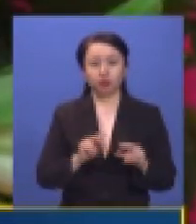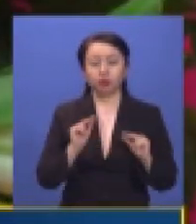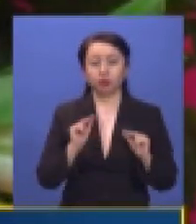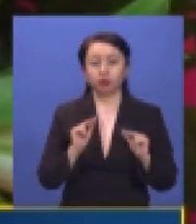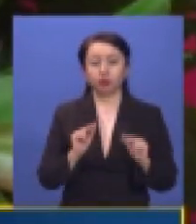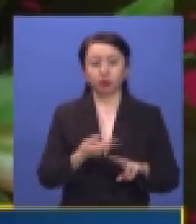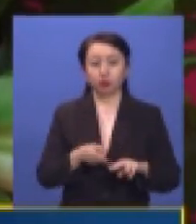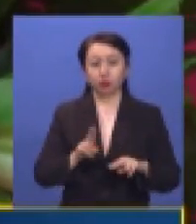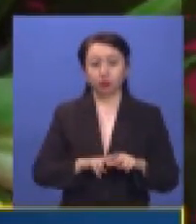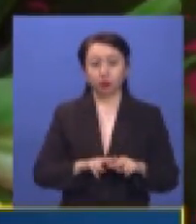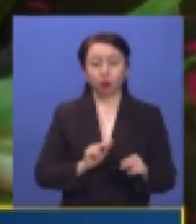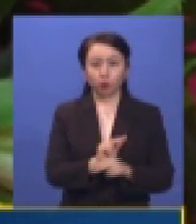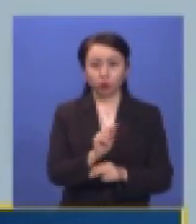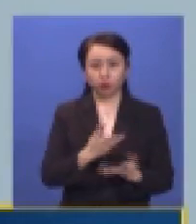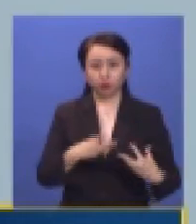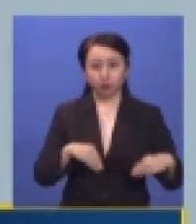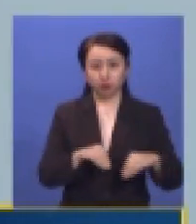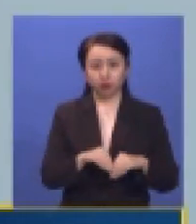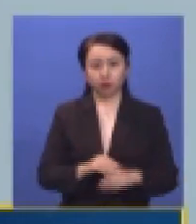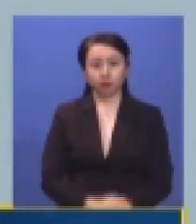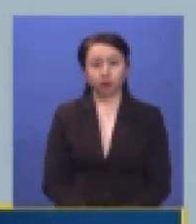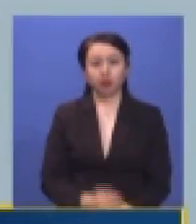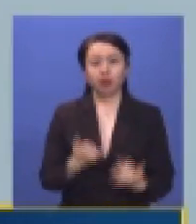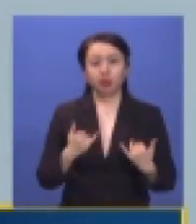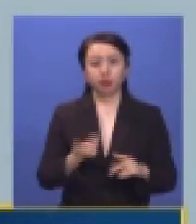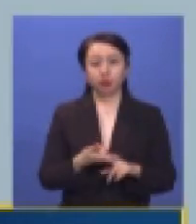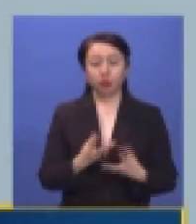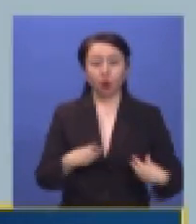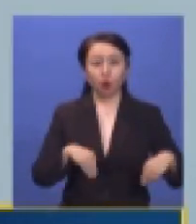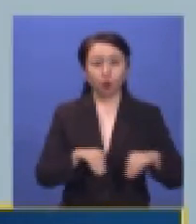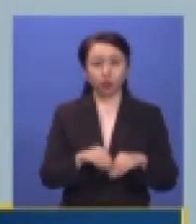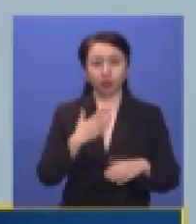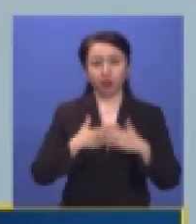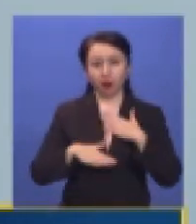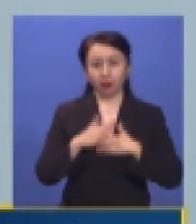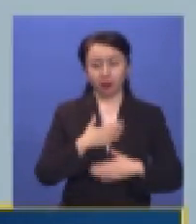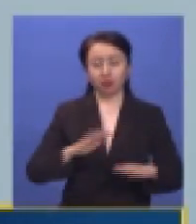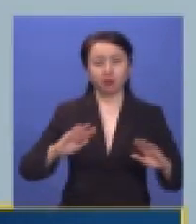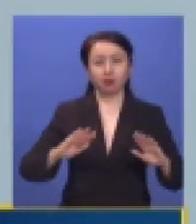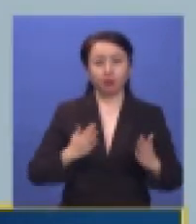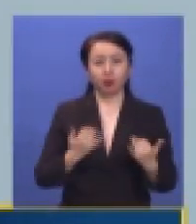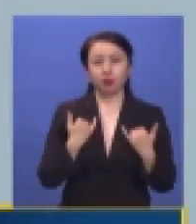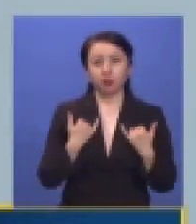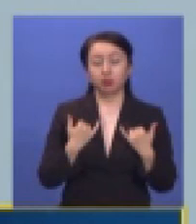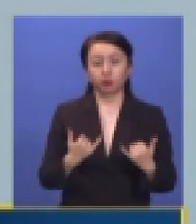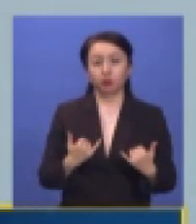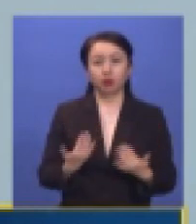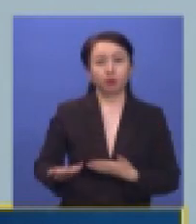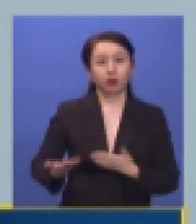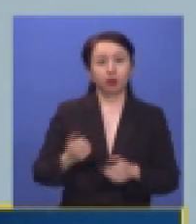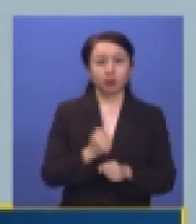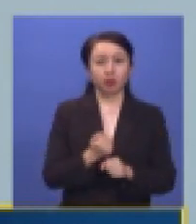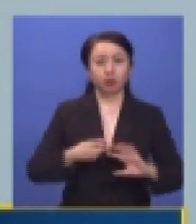добропорядочностью, которую учат в семье. Сегодня очень радостное для нас событие. Сегодня мы подводим